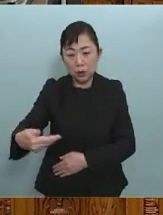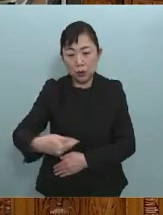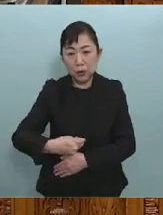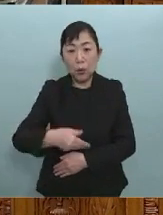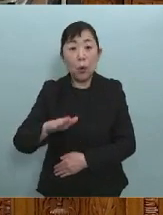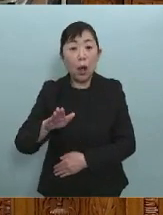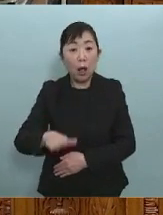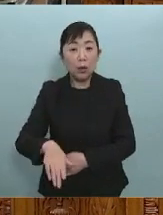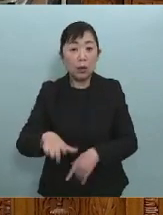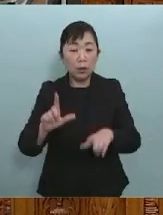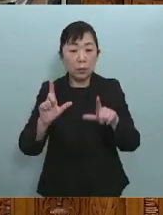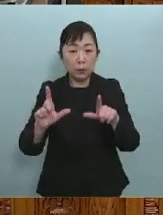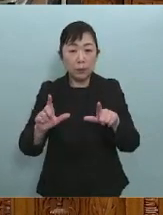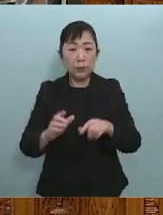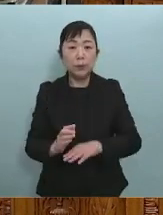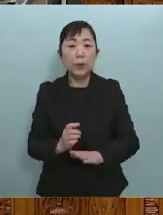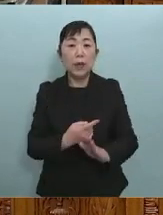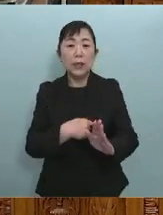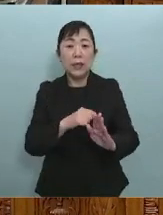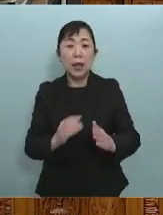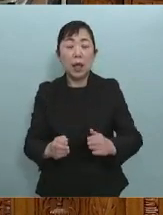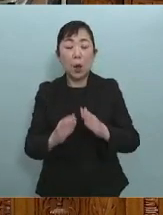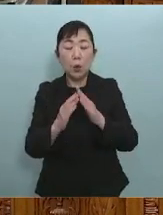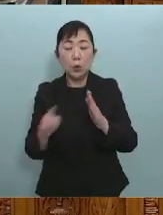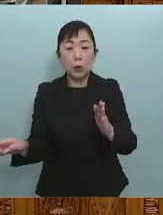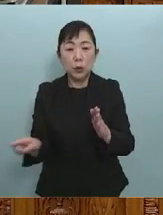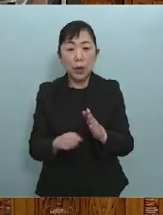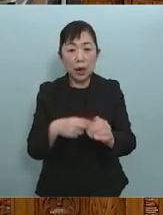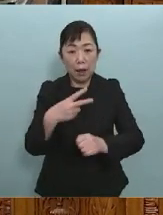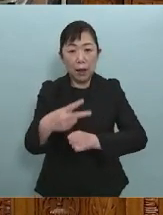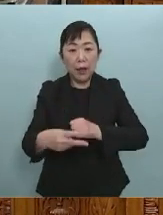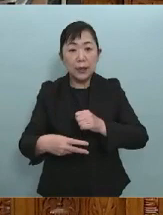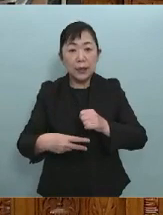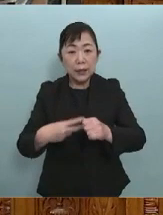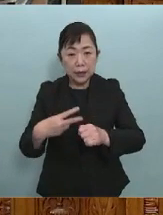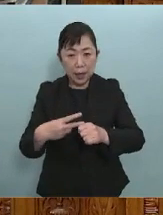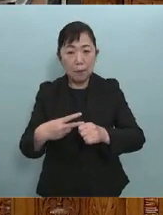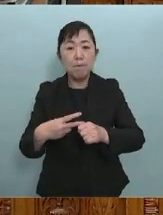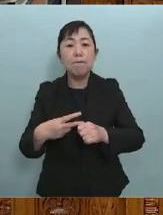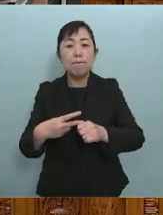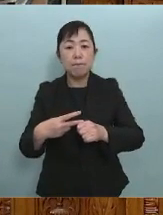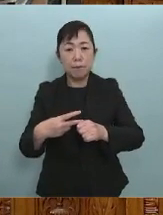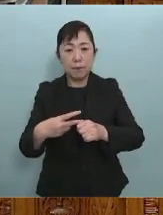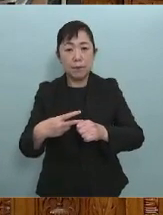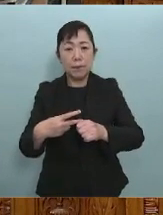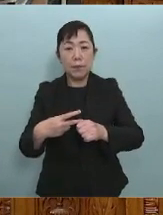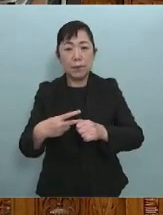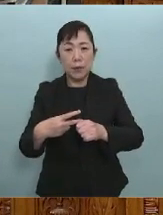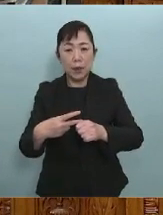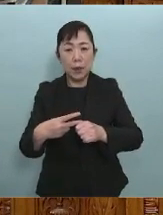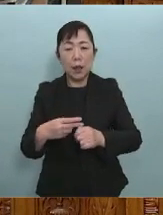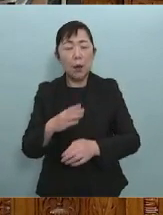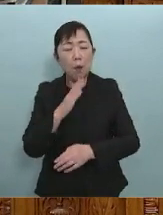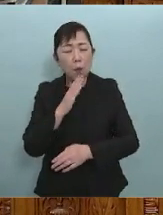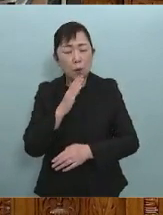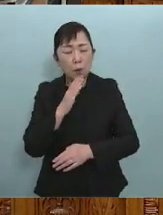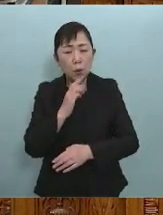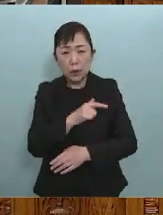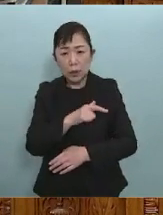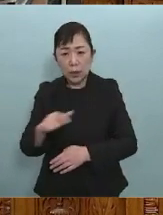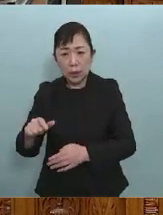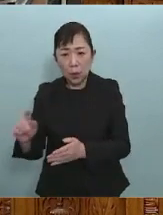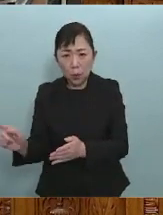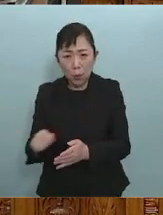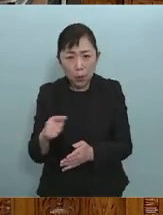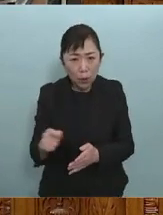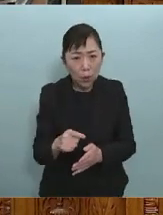たえ政権発足から2年ま何十年に1度と言われる事案が次々と